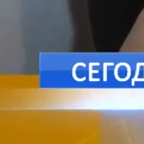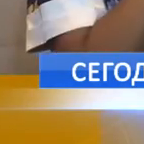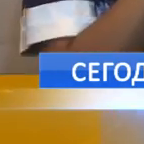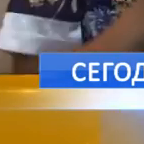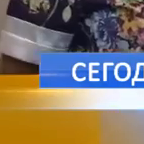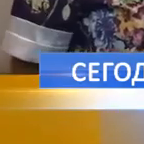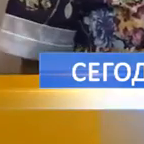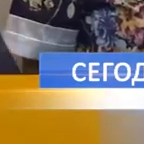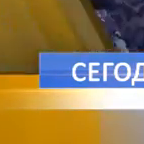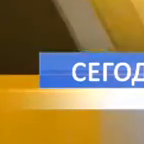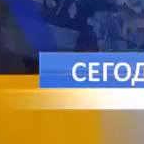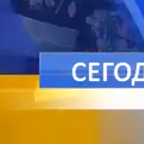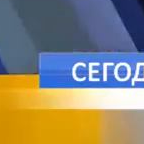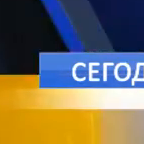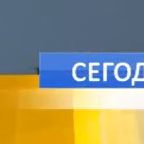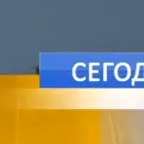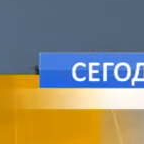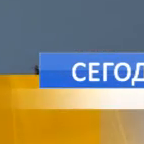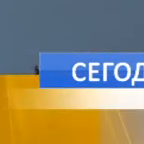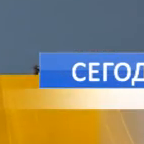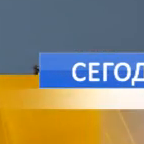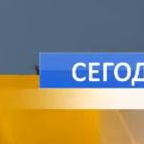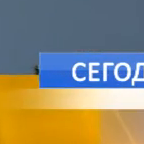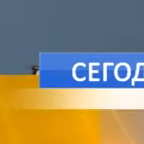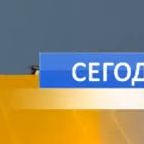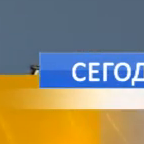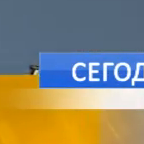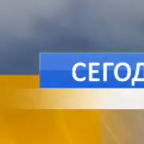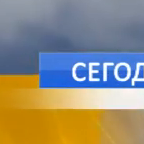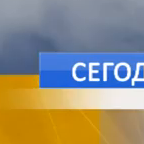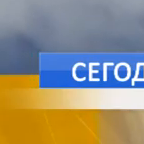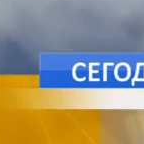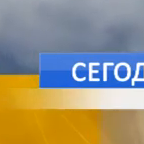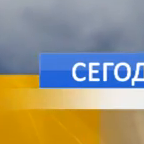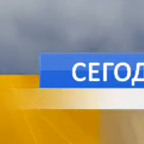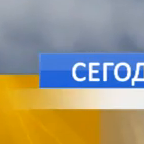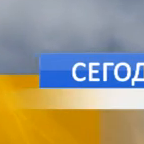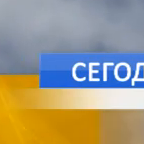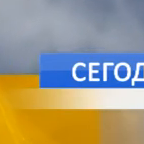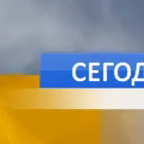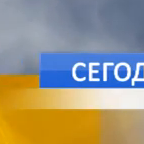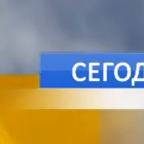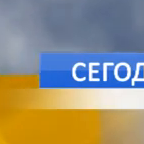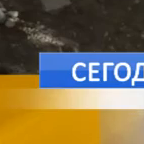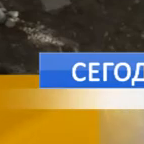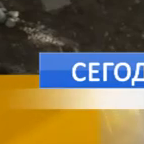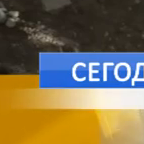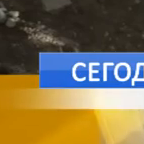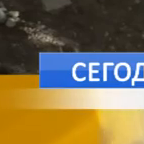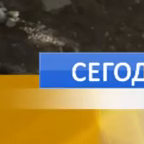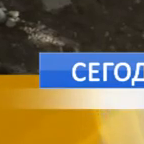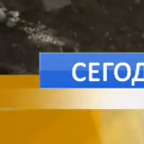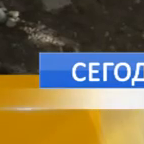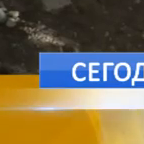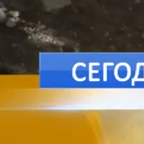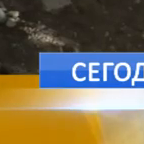открыла социальную прачечную. Как закалялся Талдыкурган? На следующей неделе в областном центре отключат горячую воду на 10 дней.